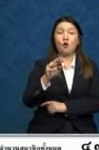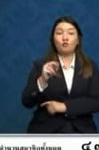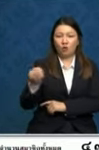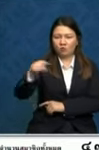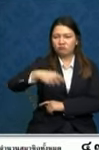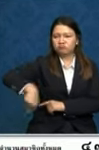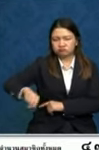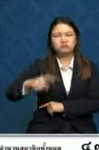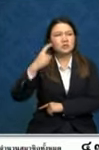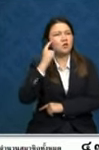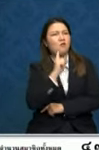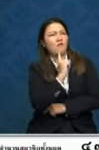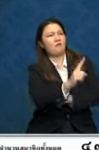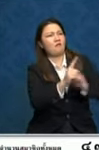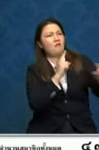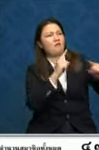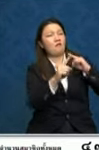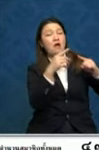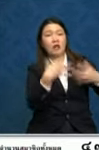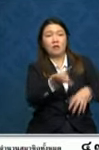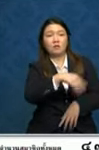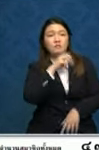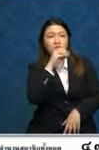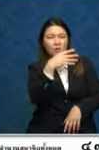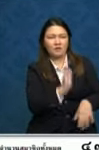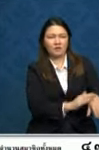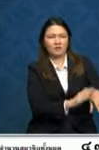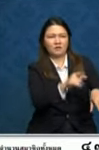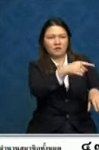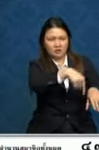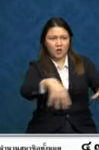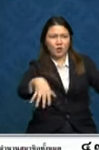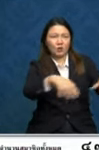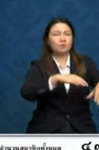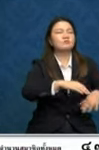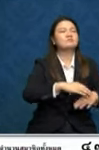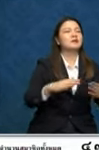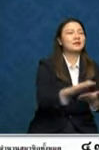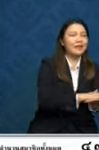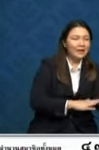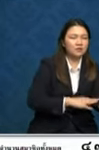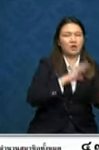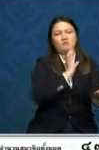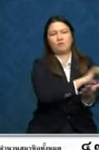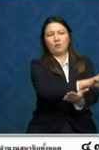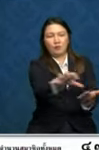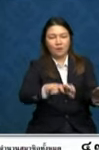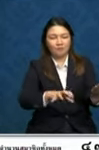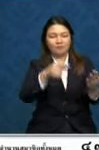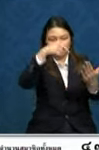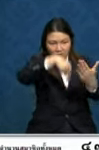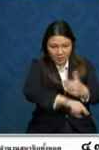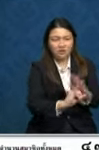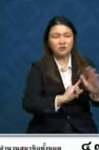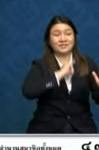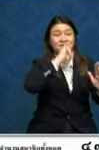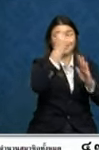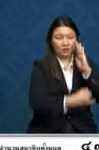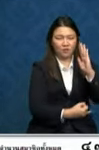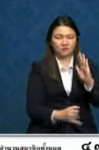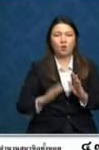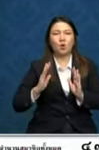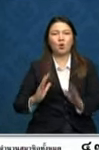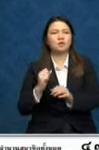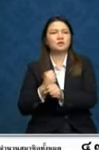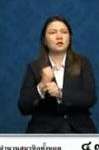เกี่ยวกับภารกิจที่ซ้ำซ้อนหน่วยงานฝ่ายพลเรือนทั้งระดับประเทศและระดับภูมิภาคและลึกลงไปในระดับจังหวัดจนนักวิชาการ